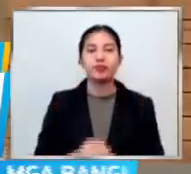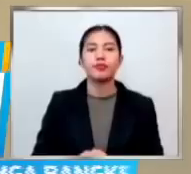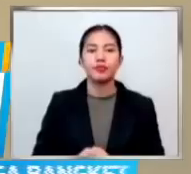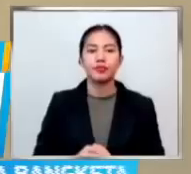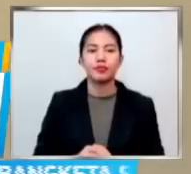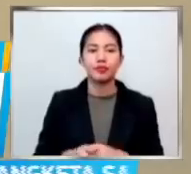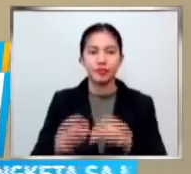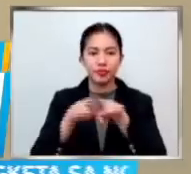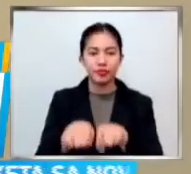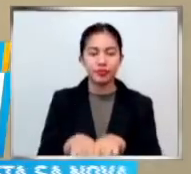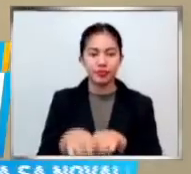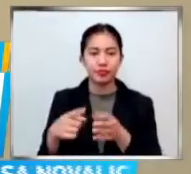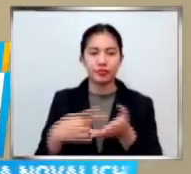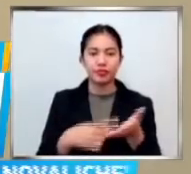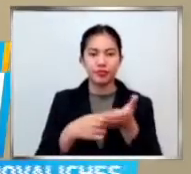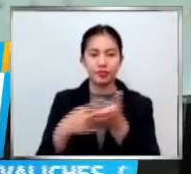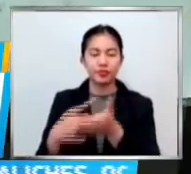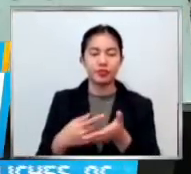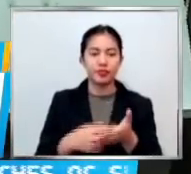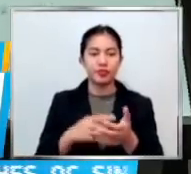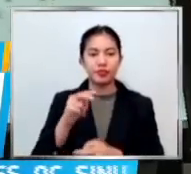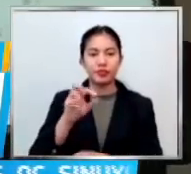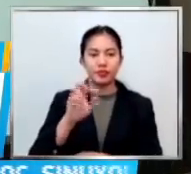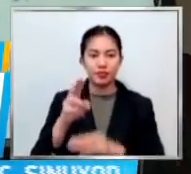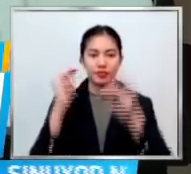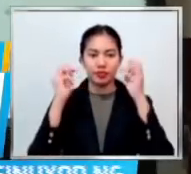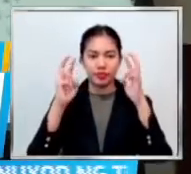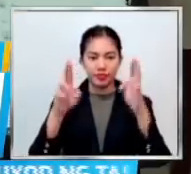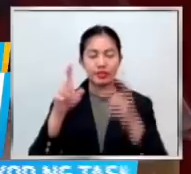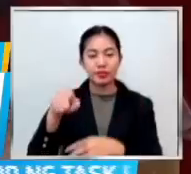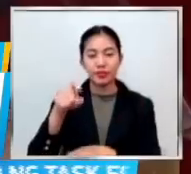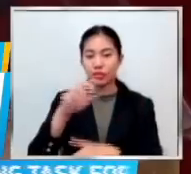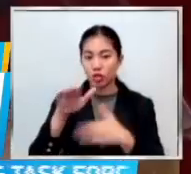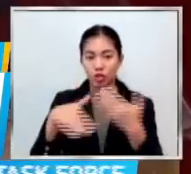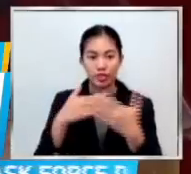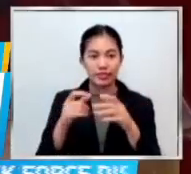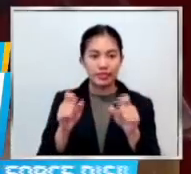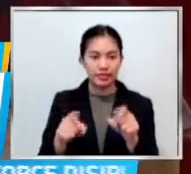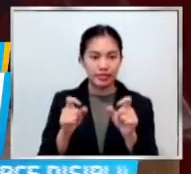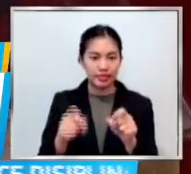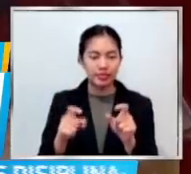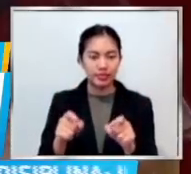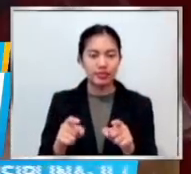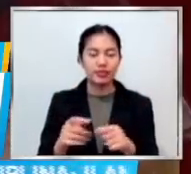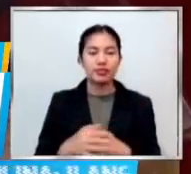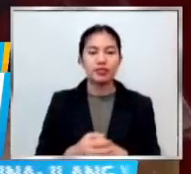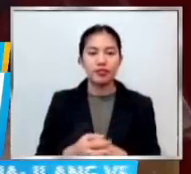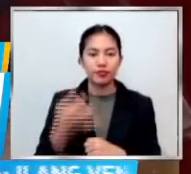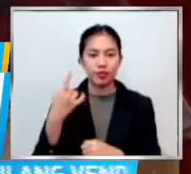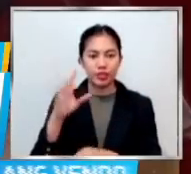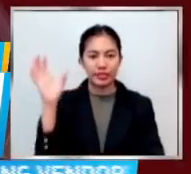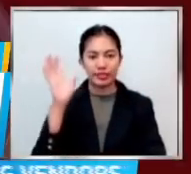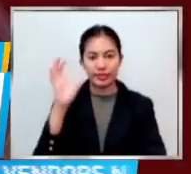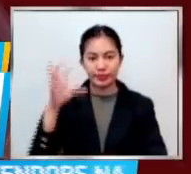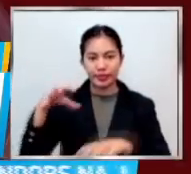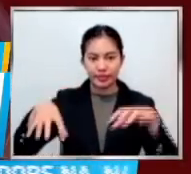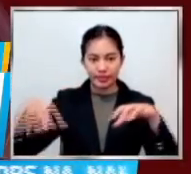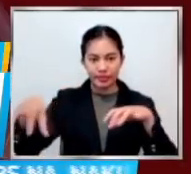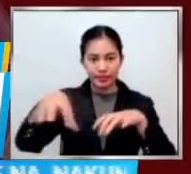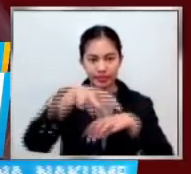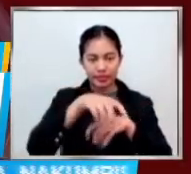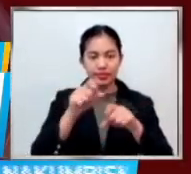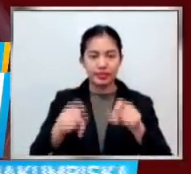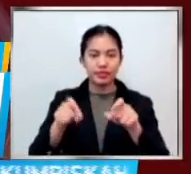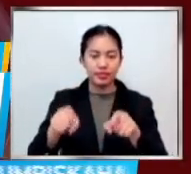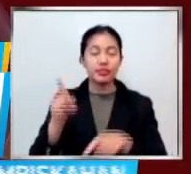Manila Mayors kagabi na dapat lahat ng magbebenta sa mga Christmas sangge ay fully vaccinated. Pinaghahandaan na rin